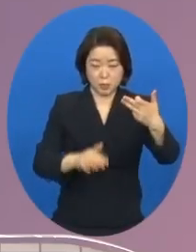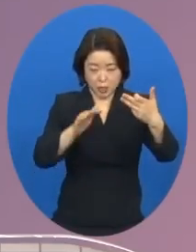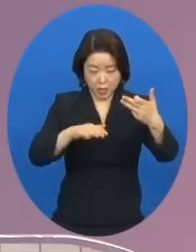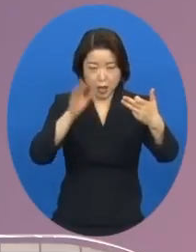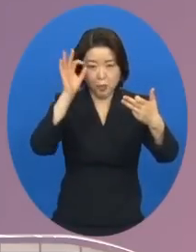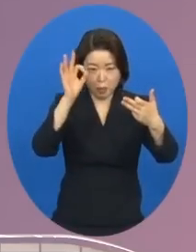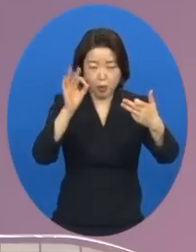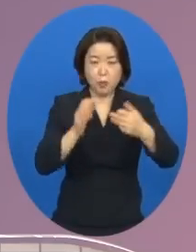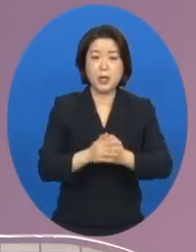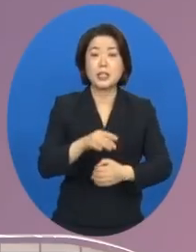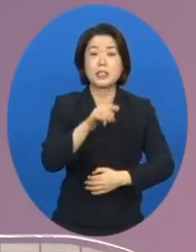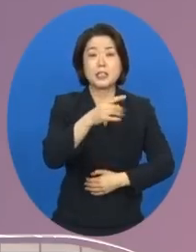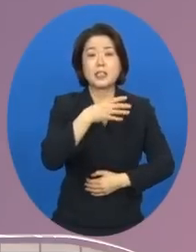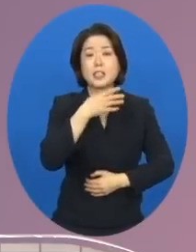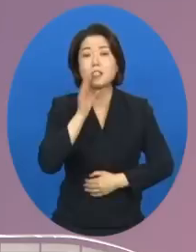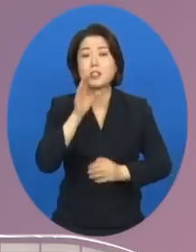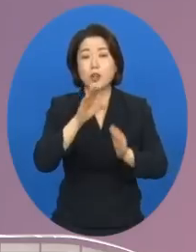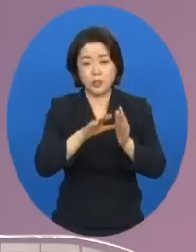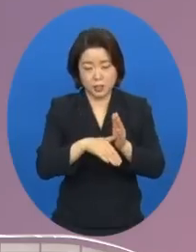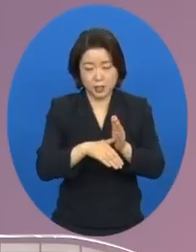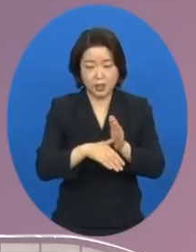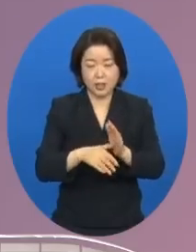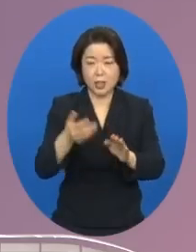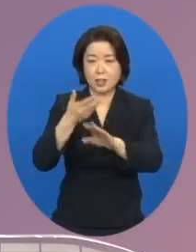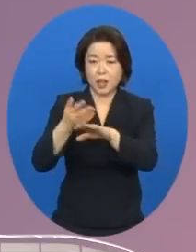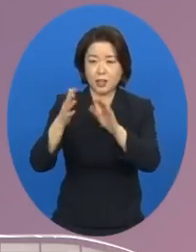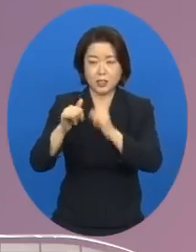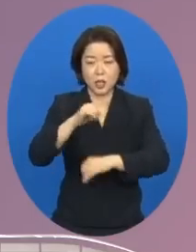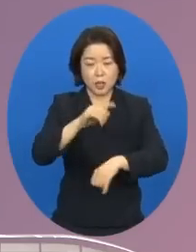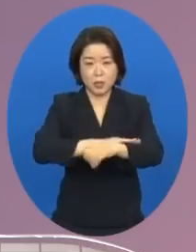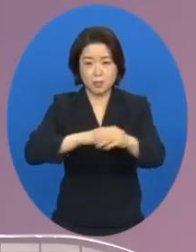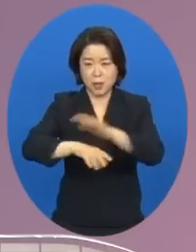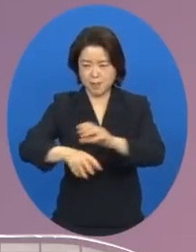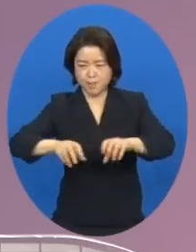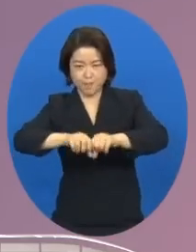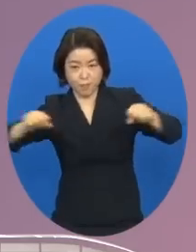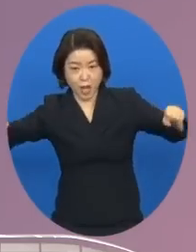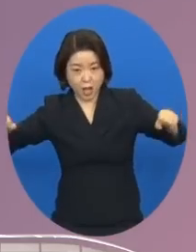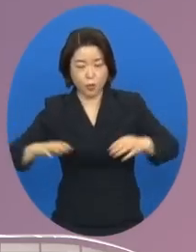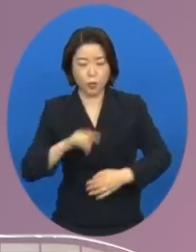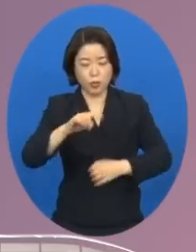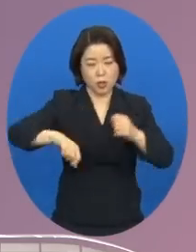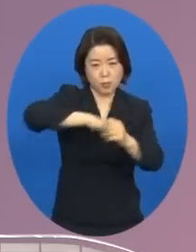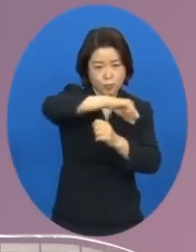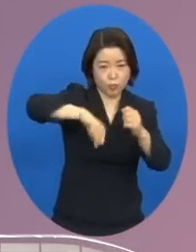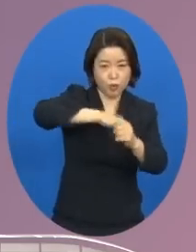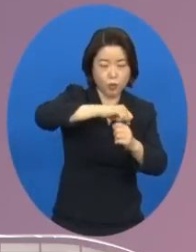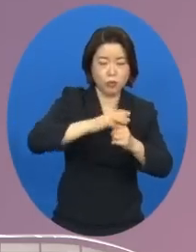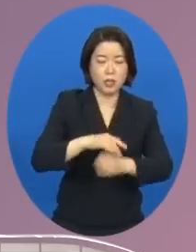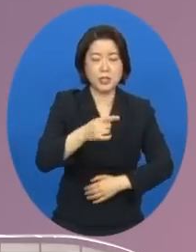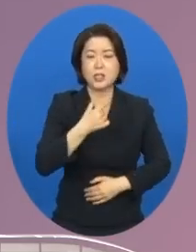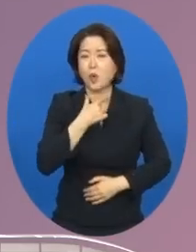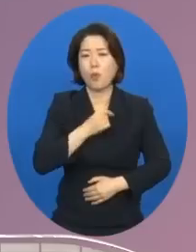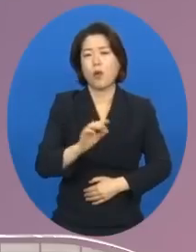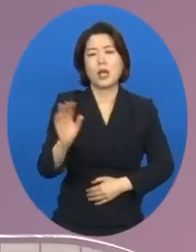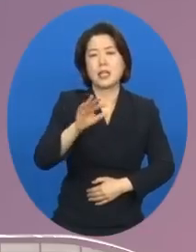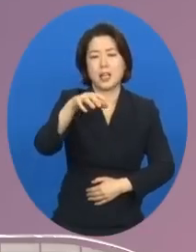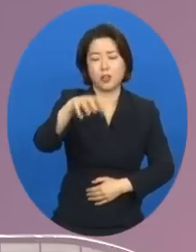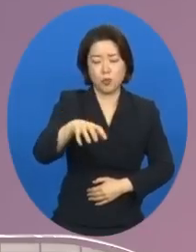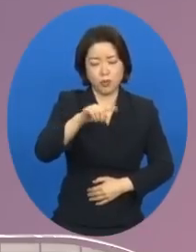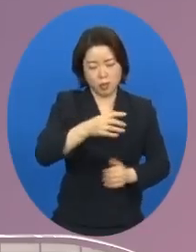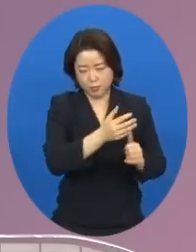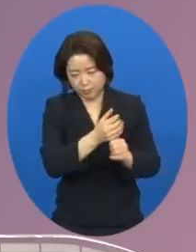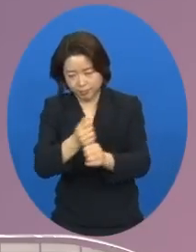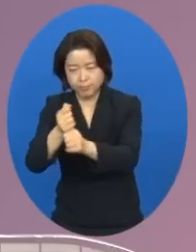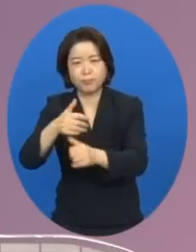이렇게 말씀합니다. 내가 늙어서는 남들이 내 팔을 벌릴 것이고 너를 묶어서 내가 바라지 않는 곳으로 너를 끌고